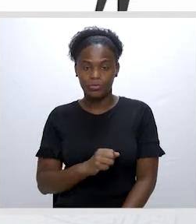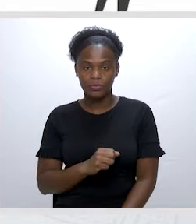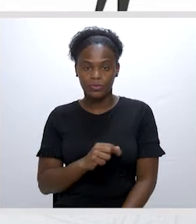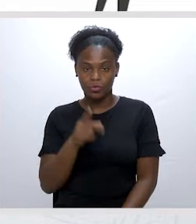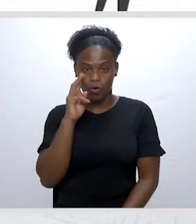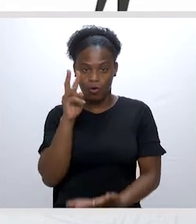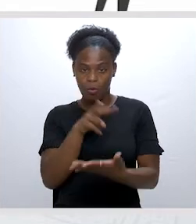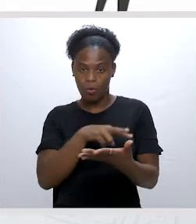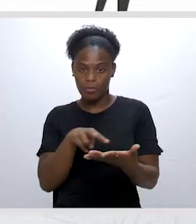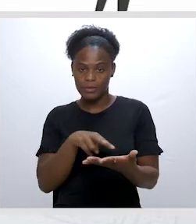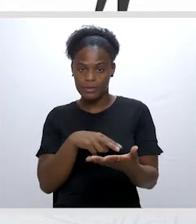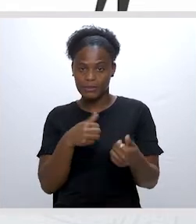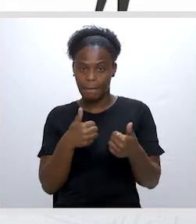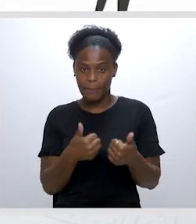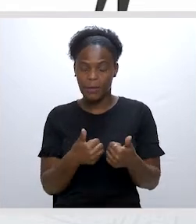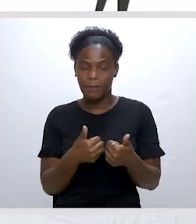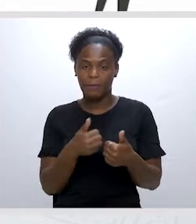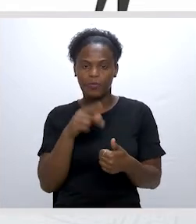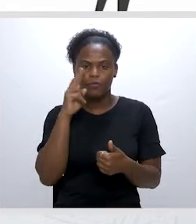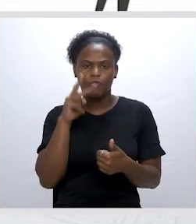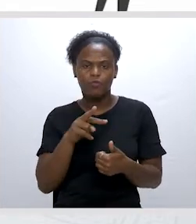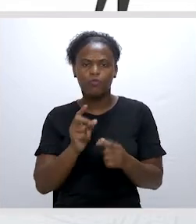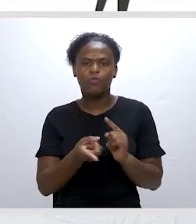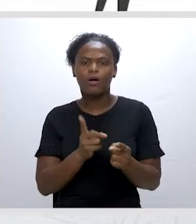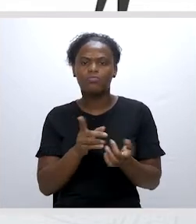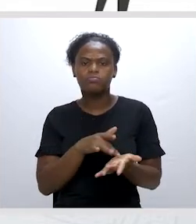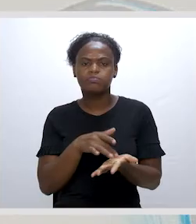Observe bien. Qu'est-ce que tu vois?